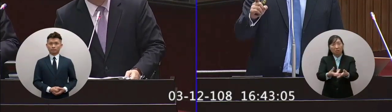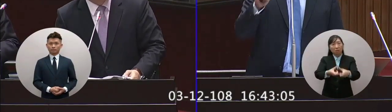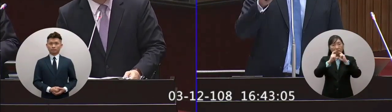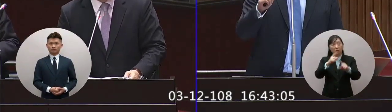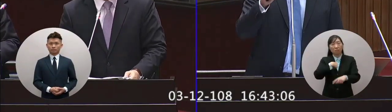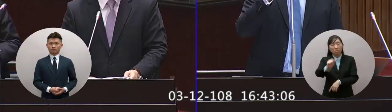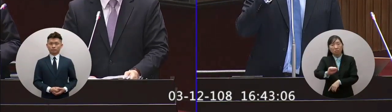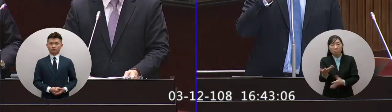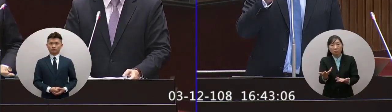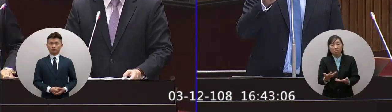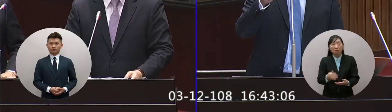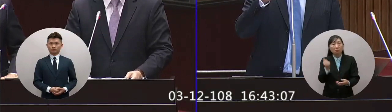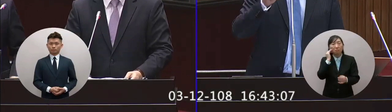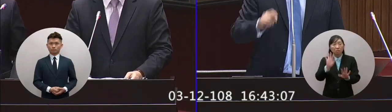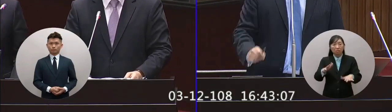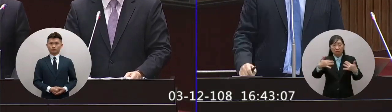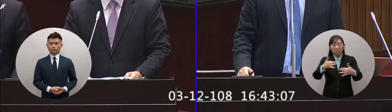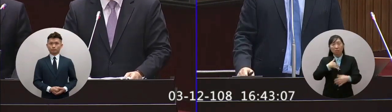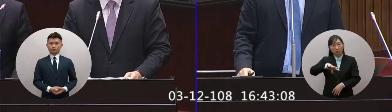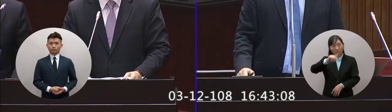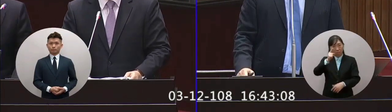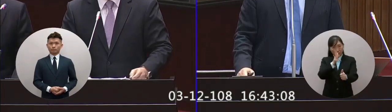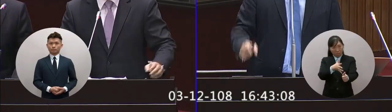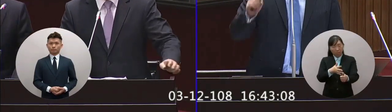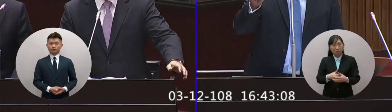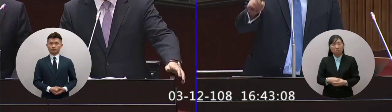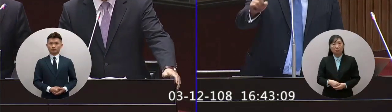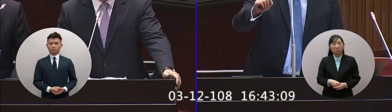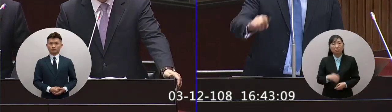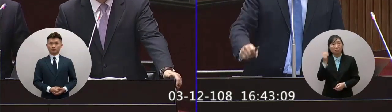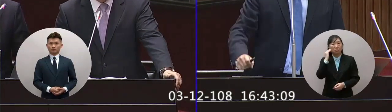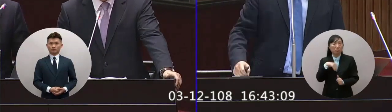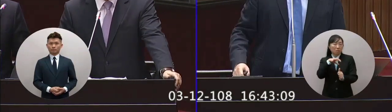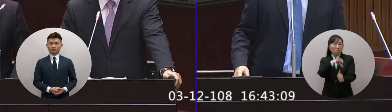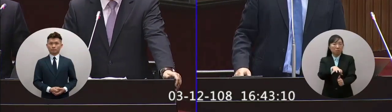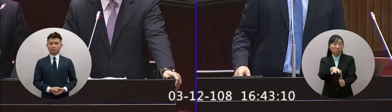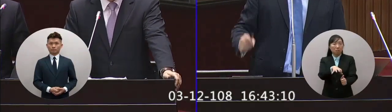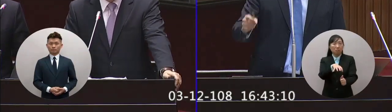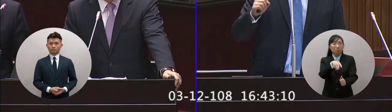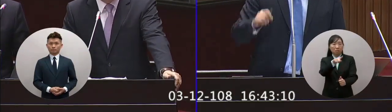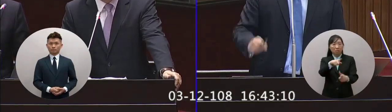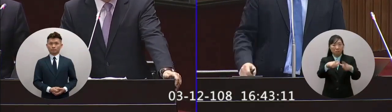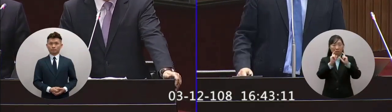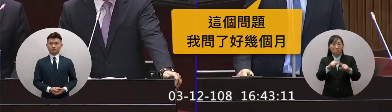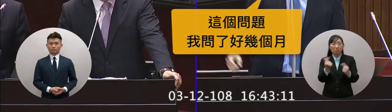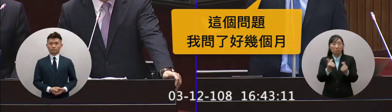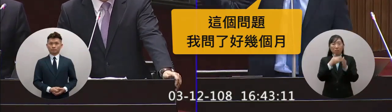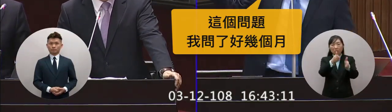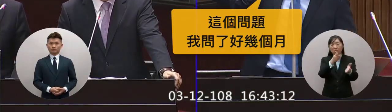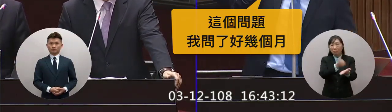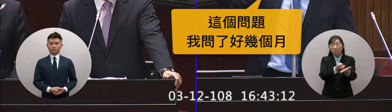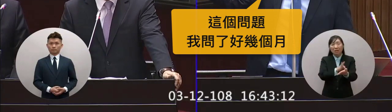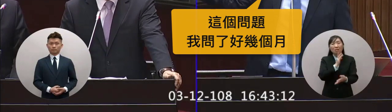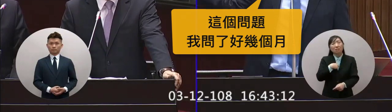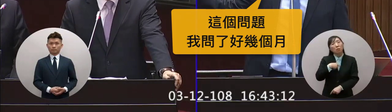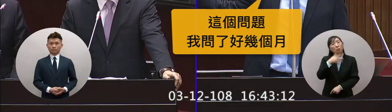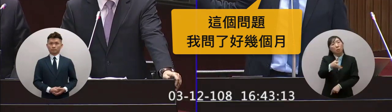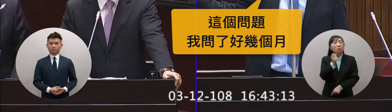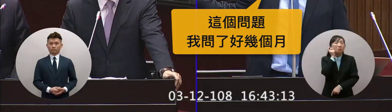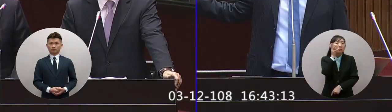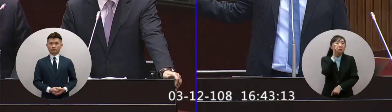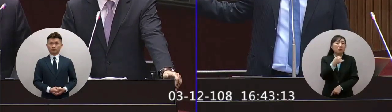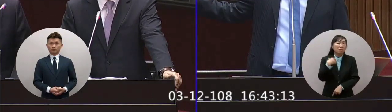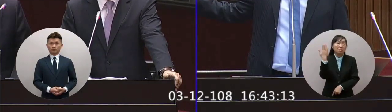部长，这个问题如果我今天第一次问，我如果逼你给答案，是我对你太苛责，这个问题我问了好几个